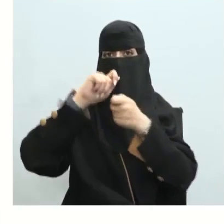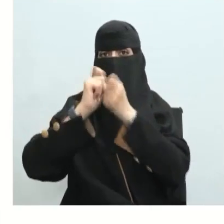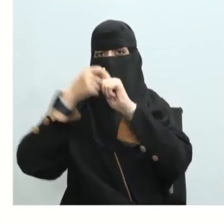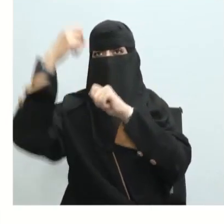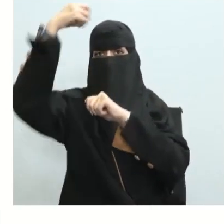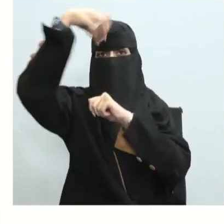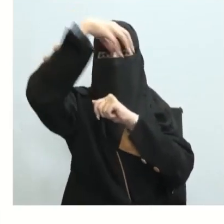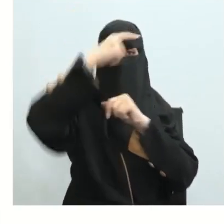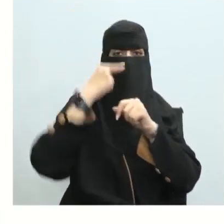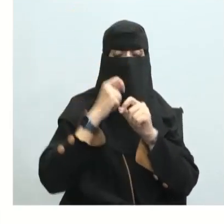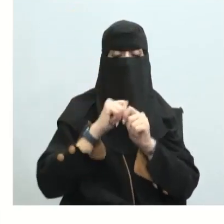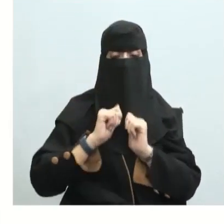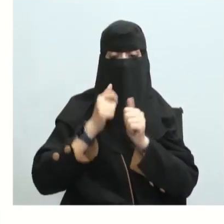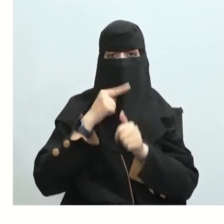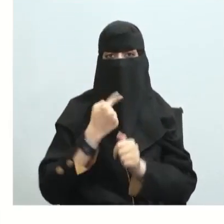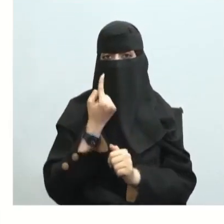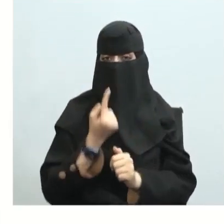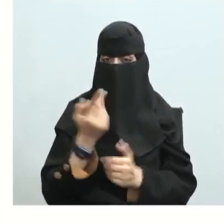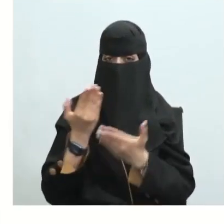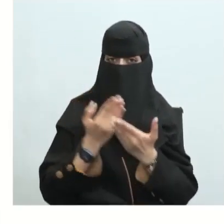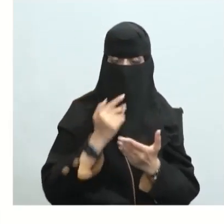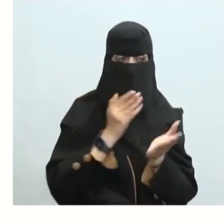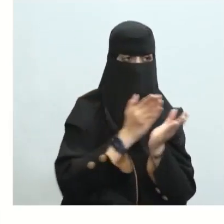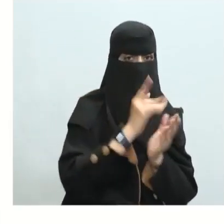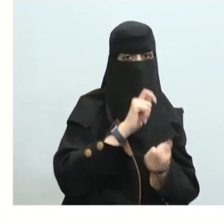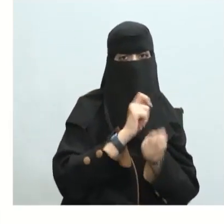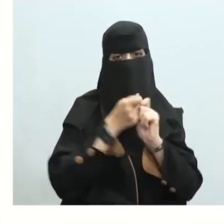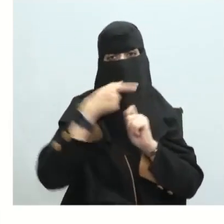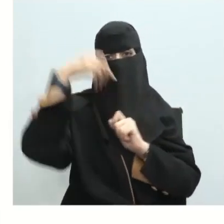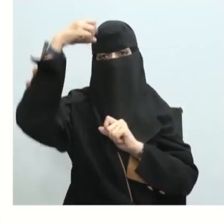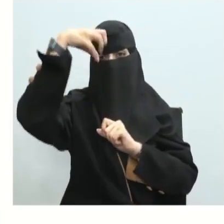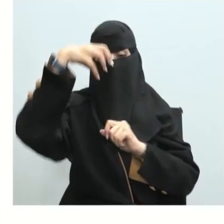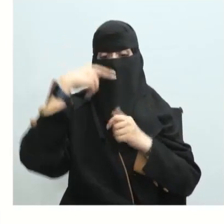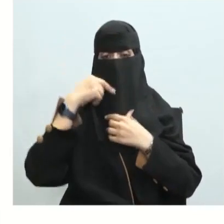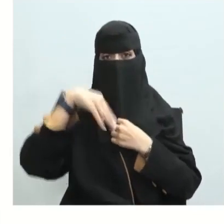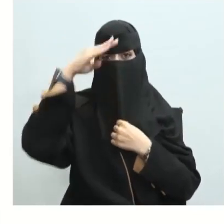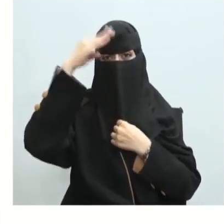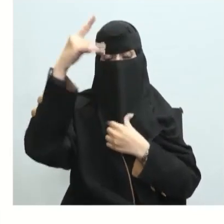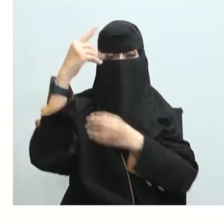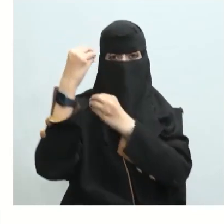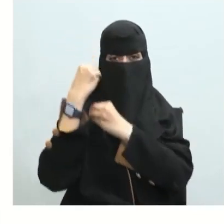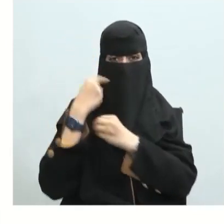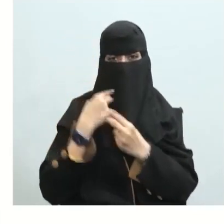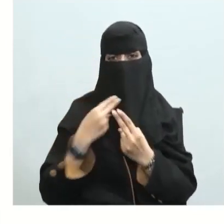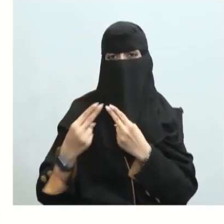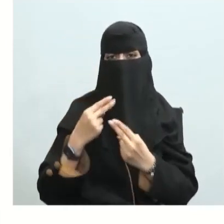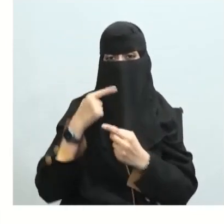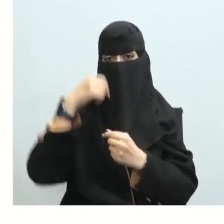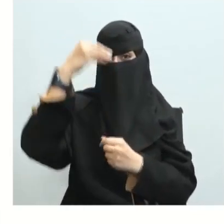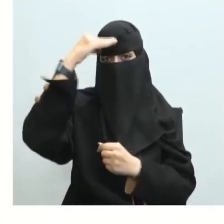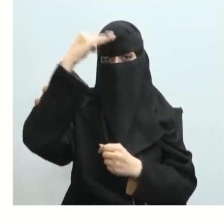ستفعله في المقابل نرجو منكم التكرم بالتوجيه باصلاحها ثم شاكرين تجاوب كم